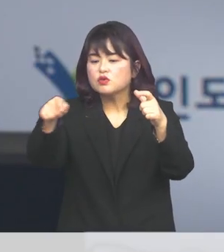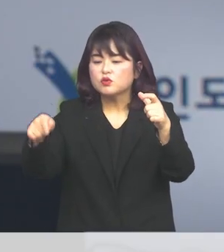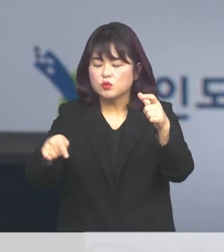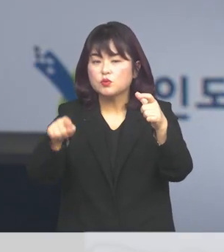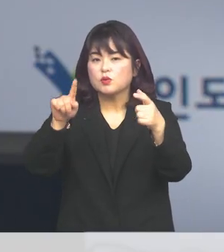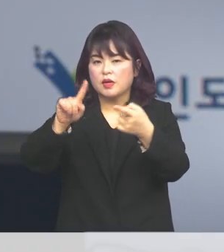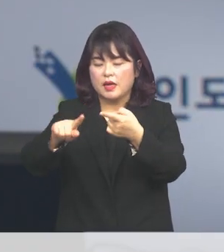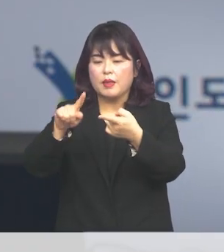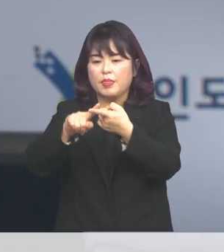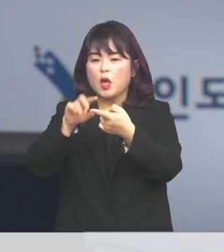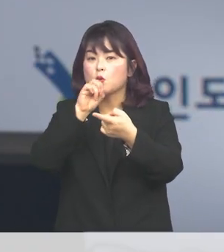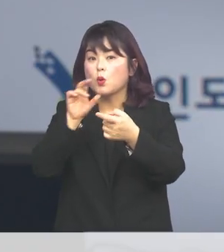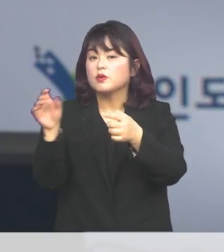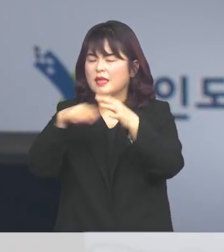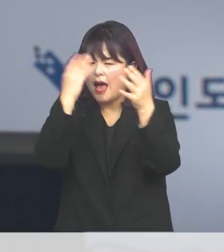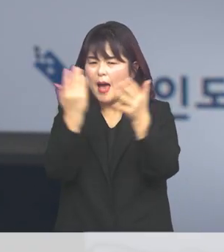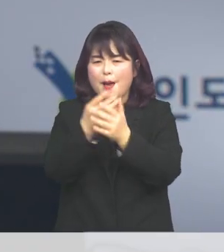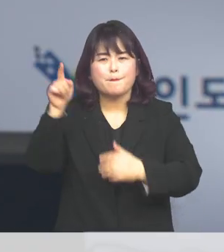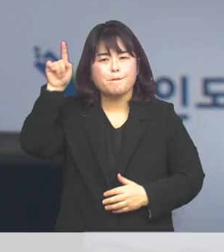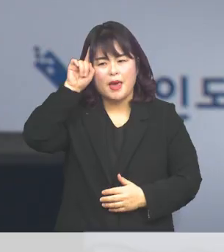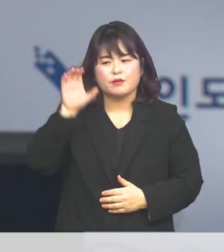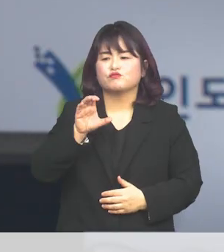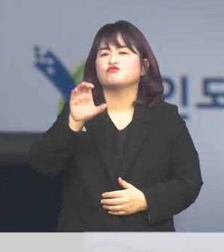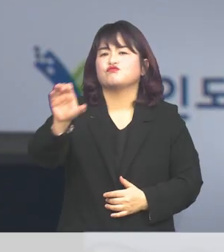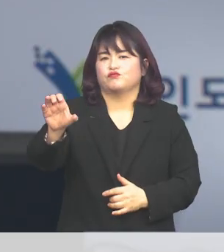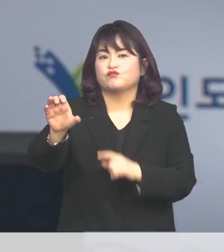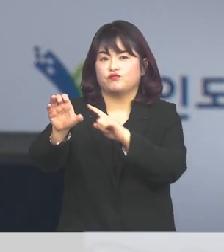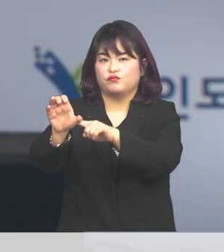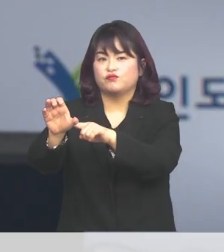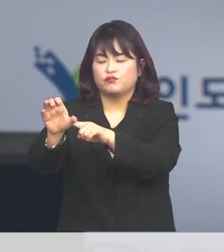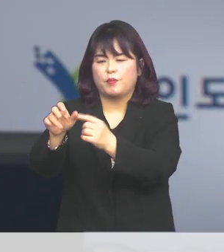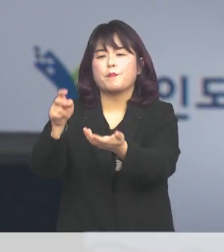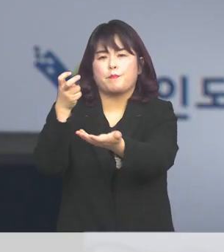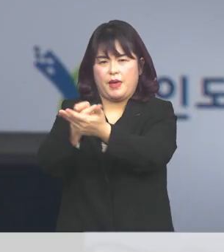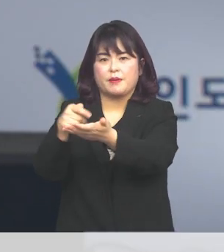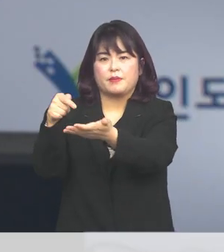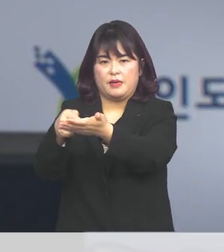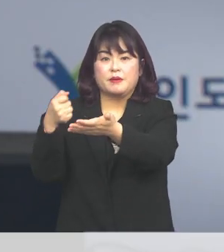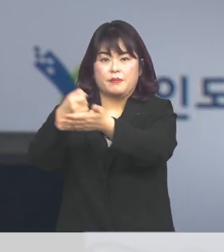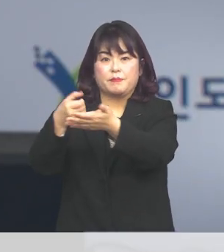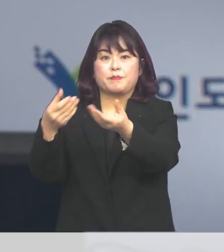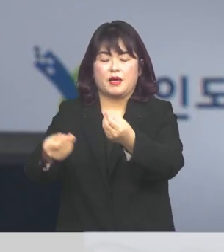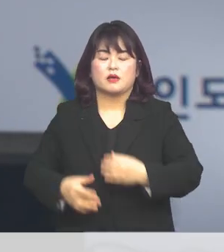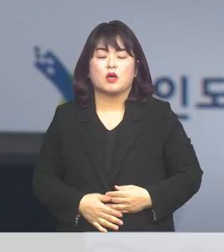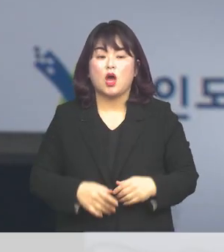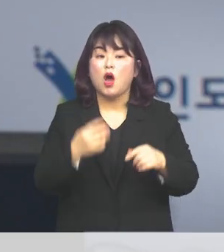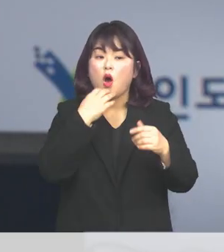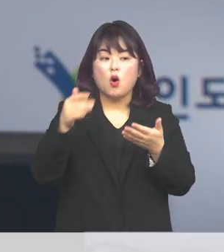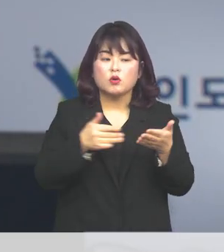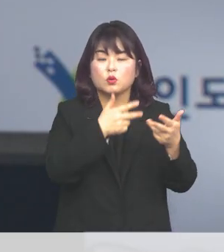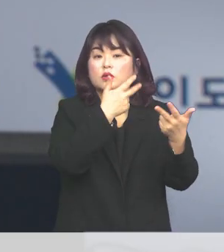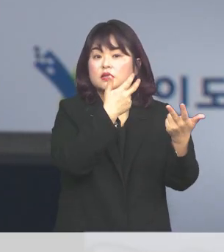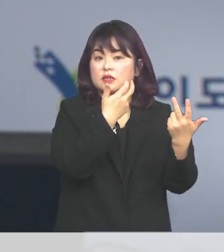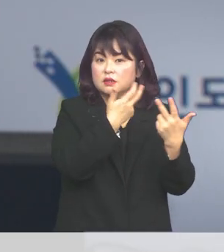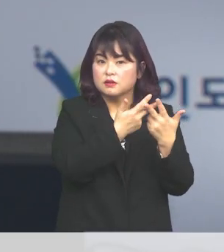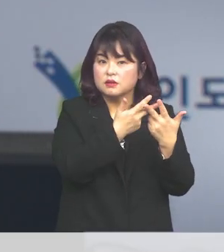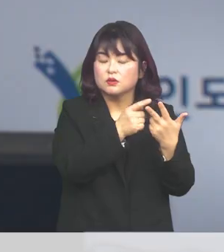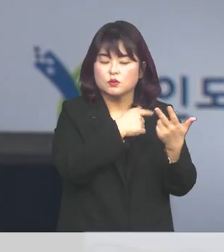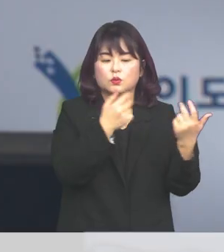사업구역을 중심으로 용인에 전부 재투자한다는 것을 명문화해서